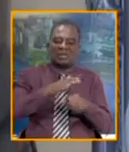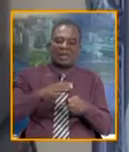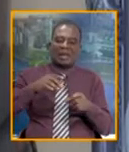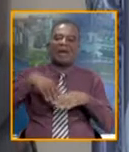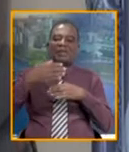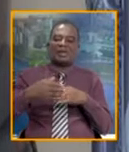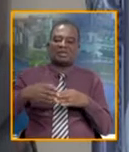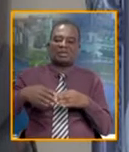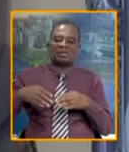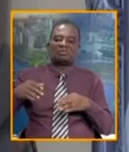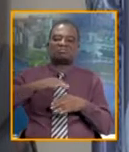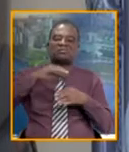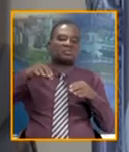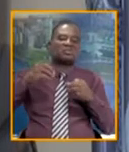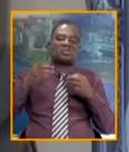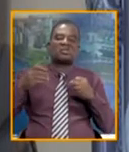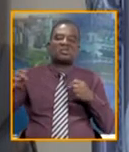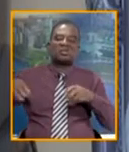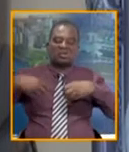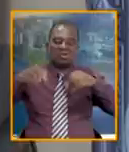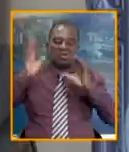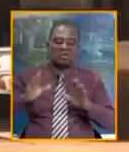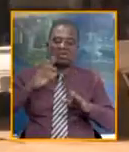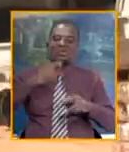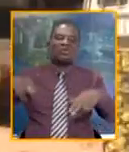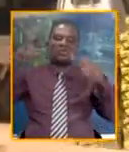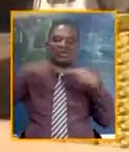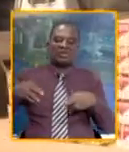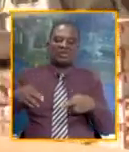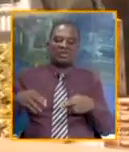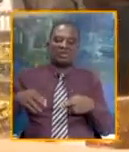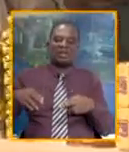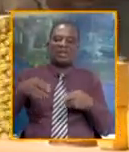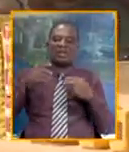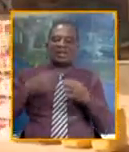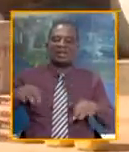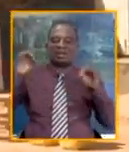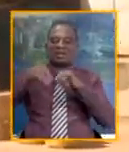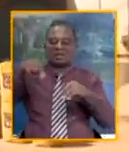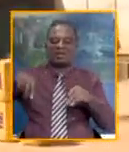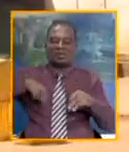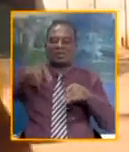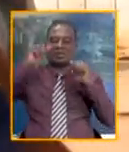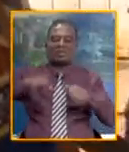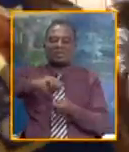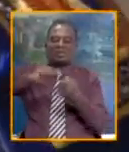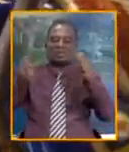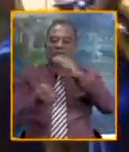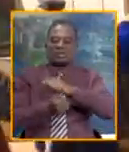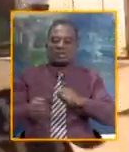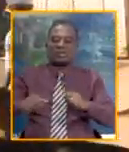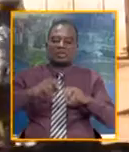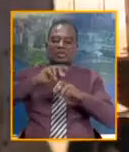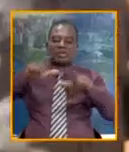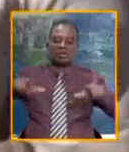commerçants. Et donc, il était important qu'on puisse changer de cadre parce que